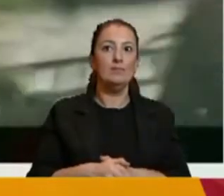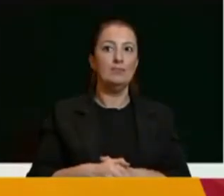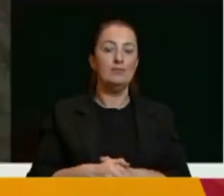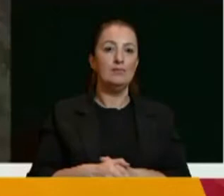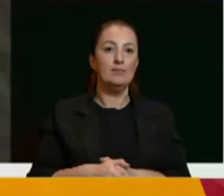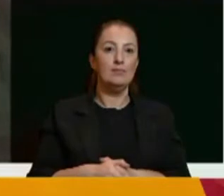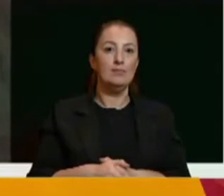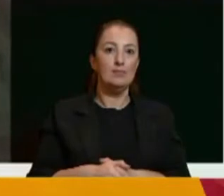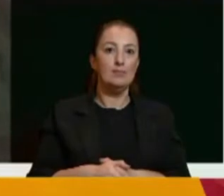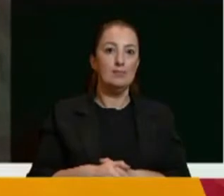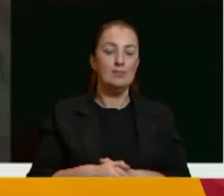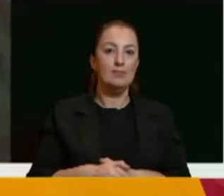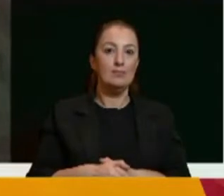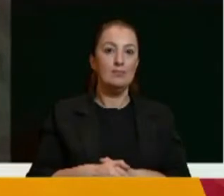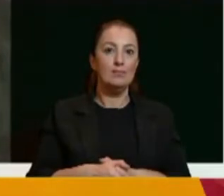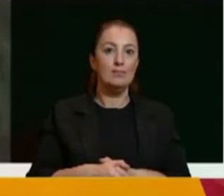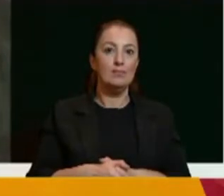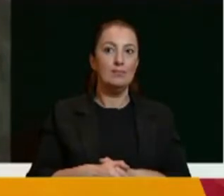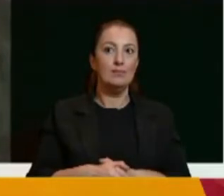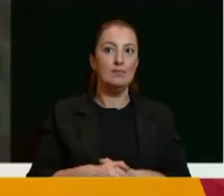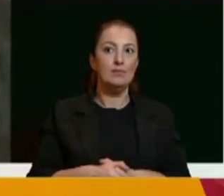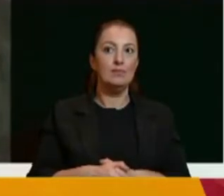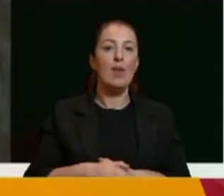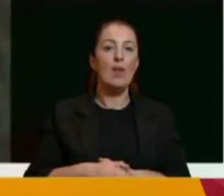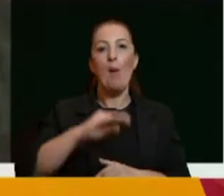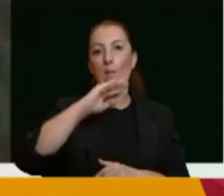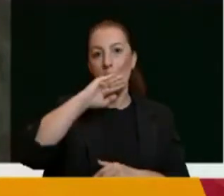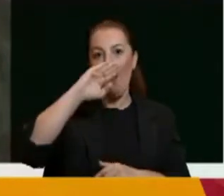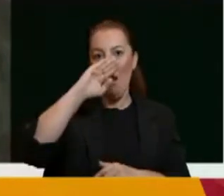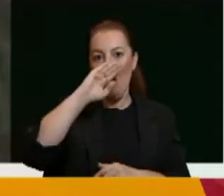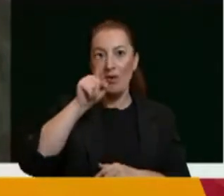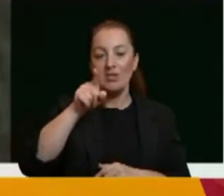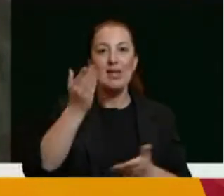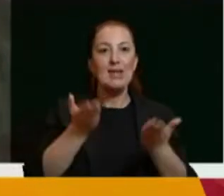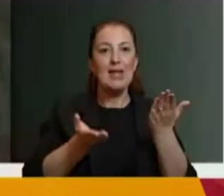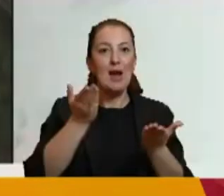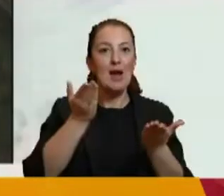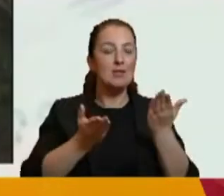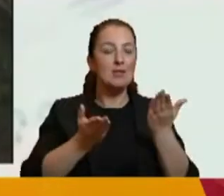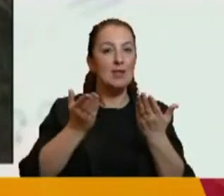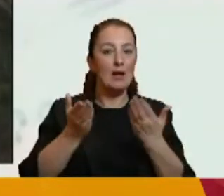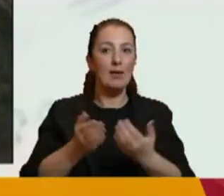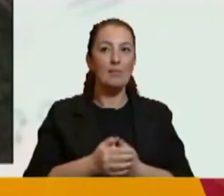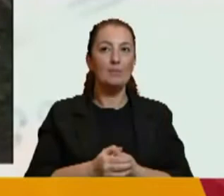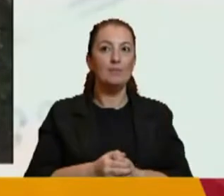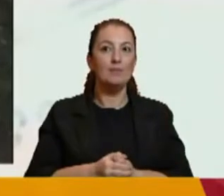bu Bayrampaşa gene terazi dedi